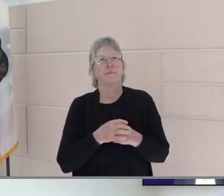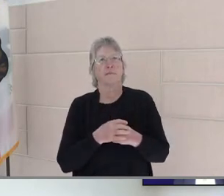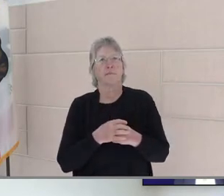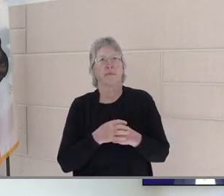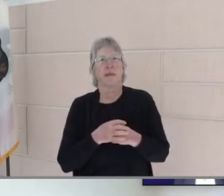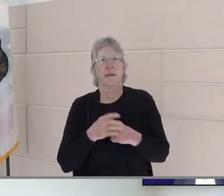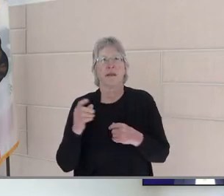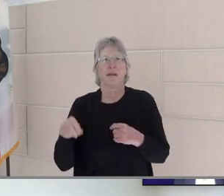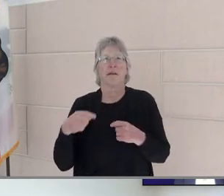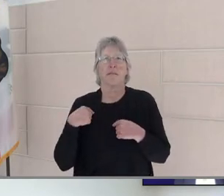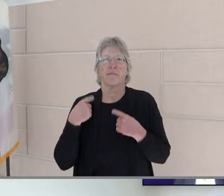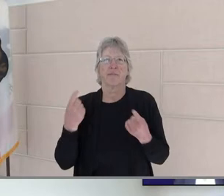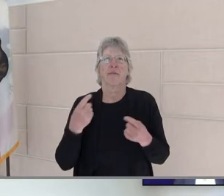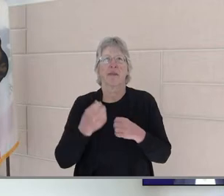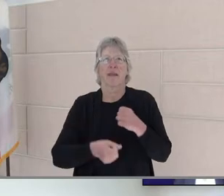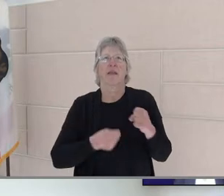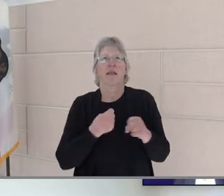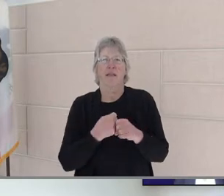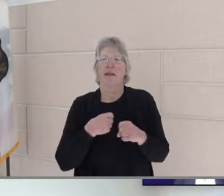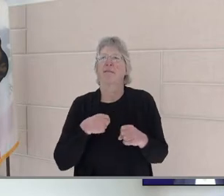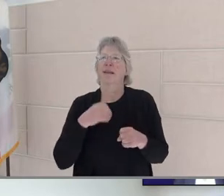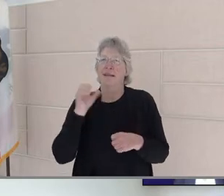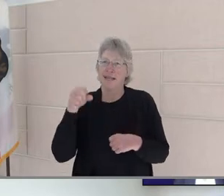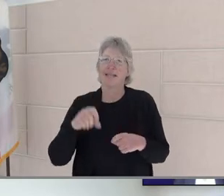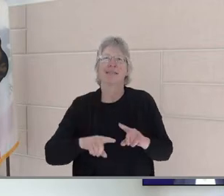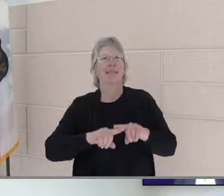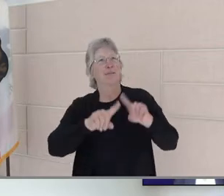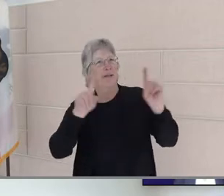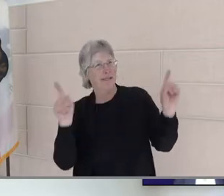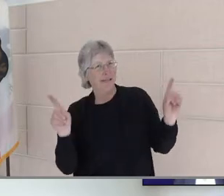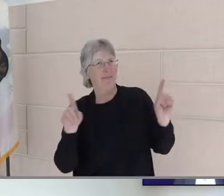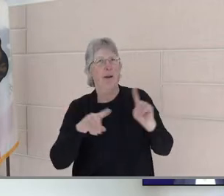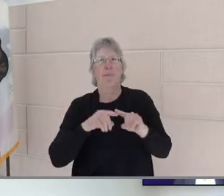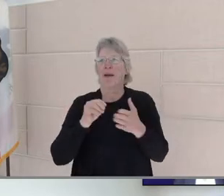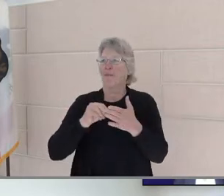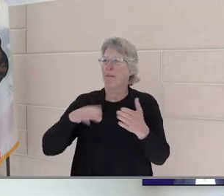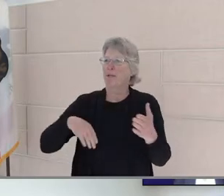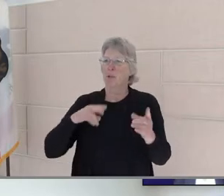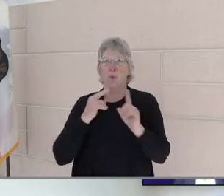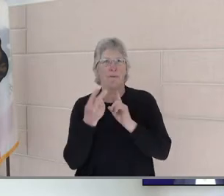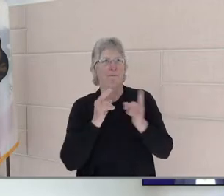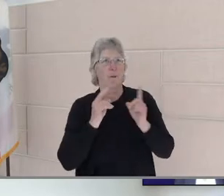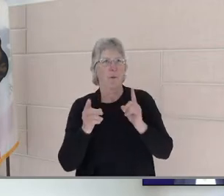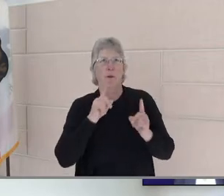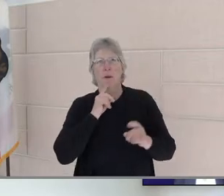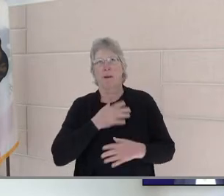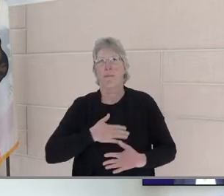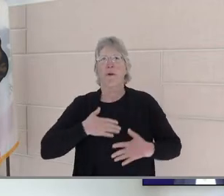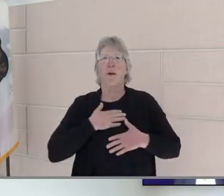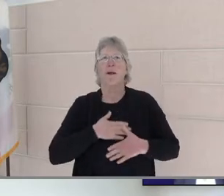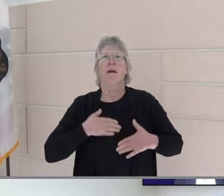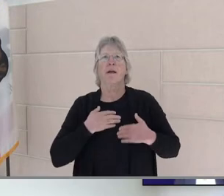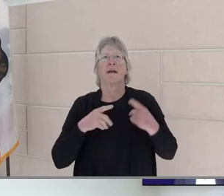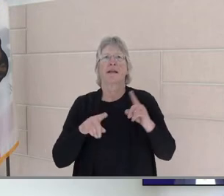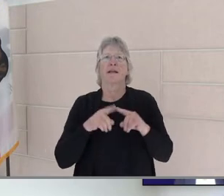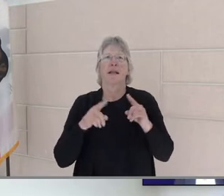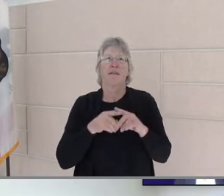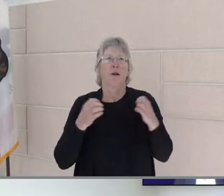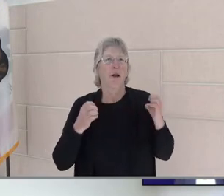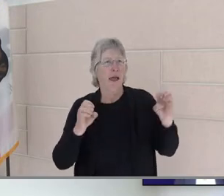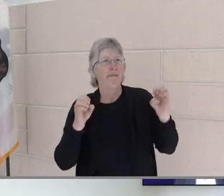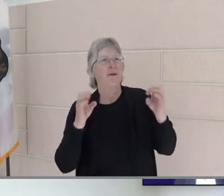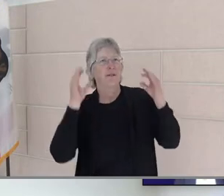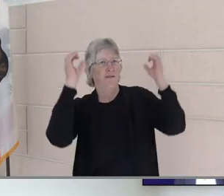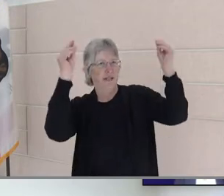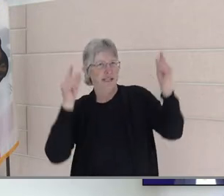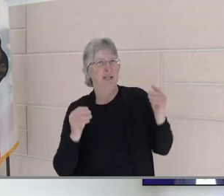ហើយគាត់មានជំនឿថាឆ្នាំសិក្សានេះវាហាក់ដូចជាចម្លែកយ៉ាងណាមិញគឺថា